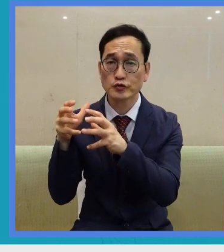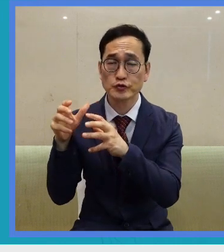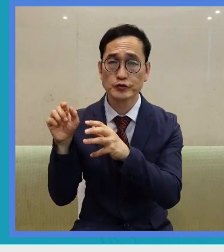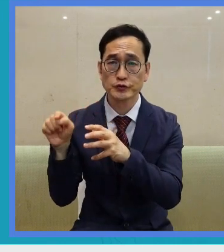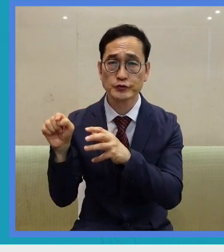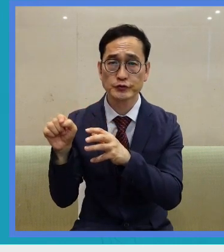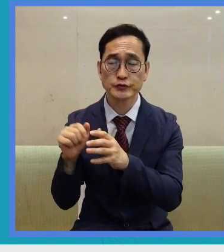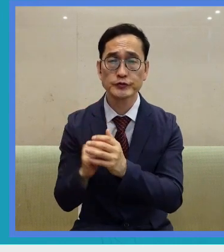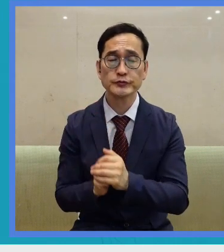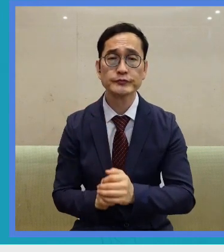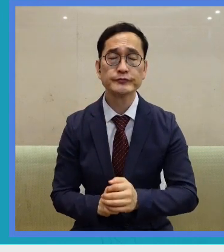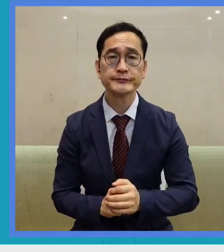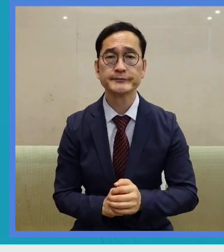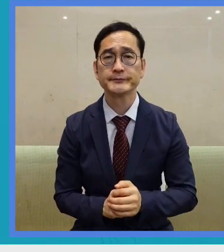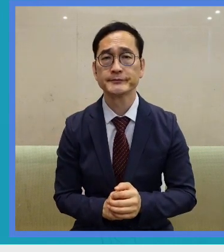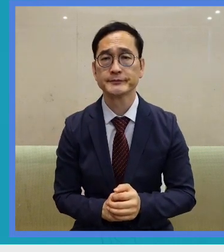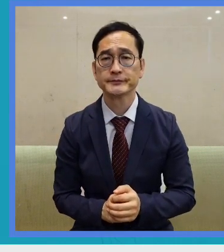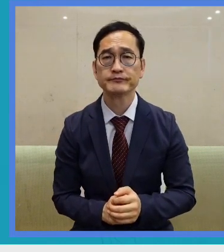시스템에서 이제